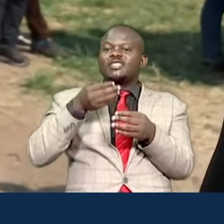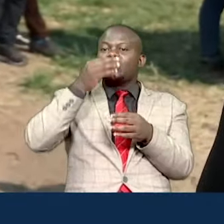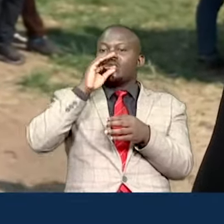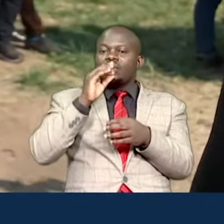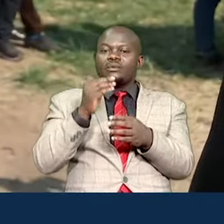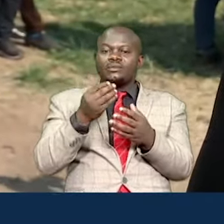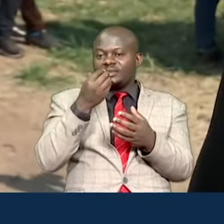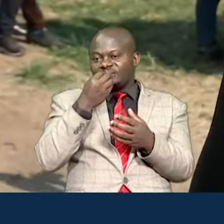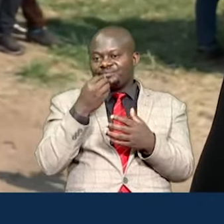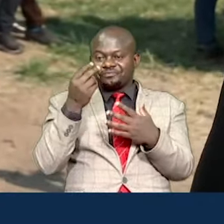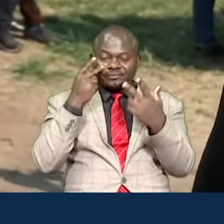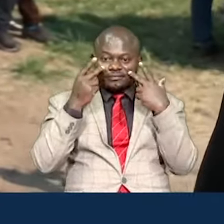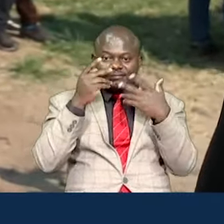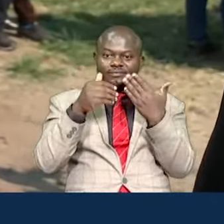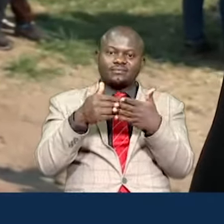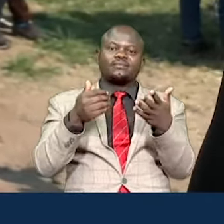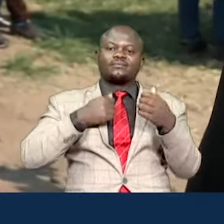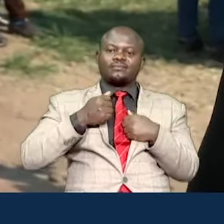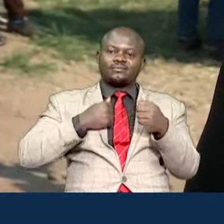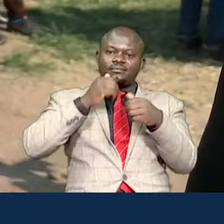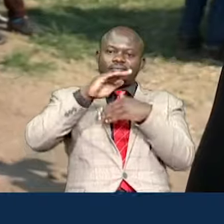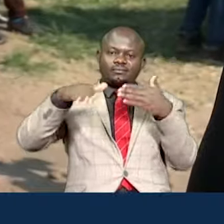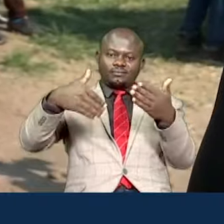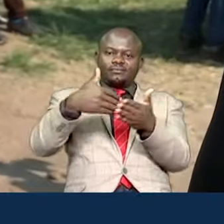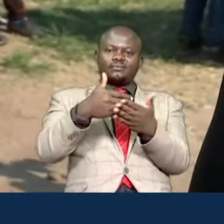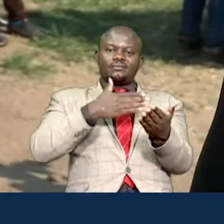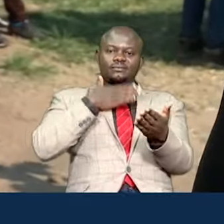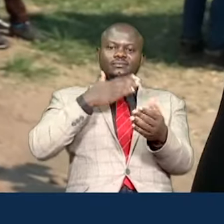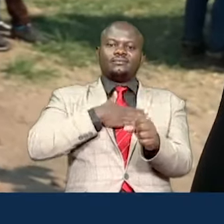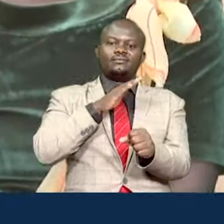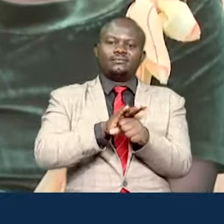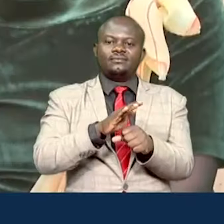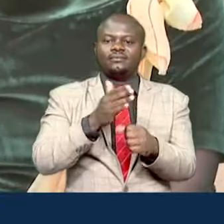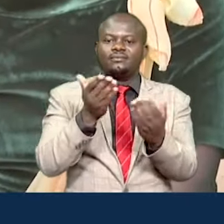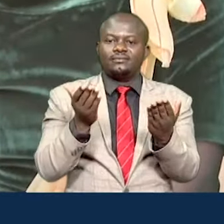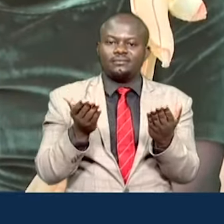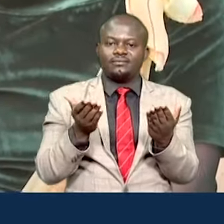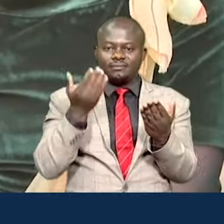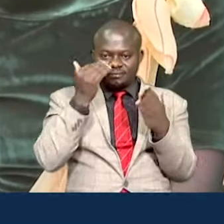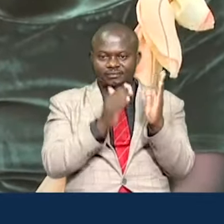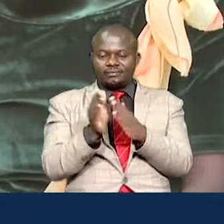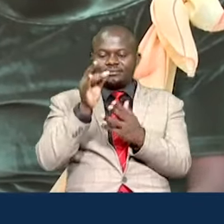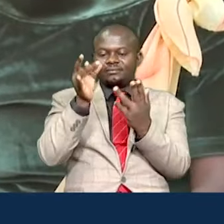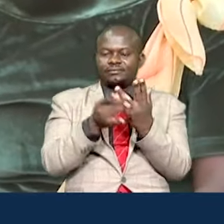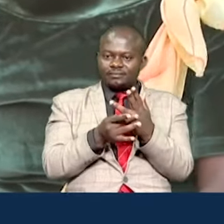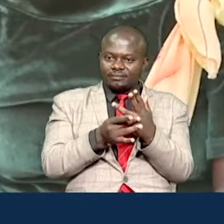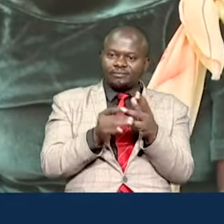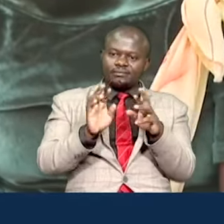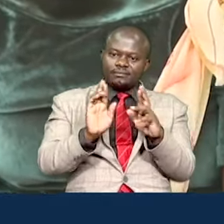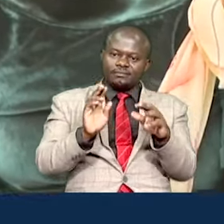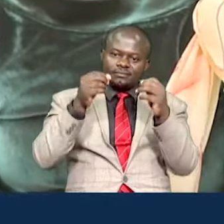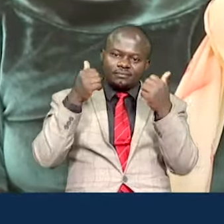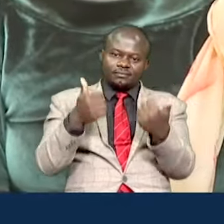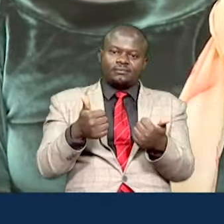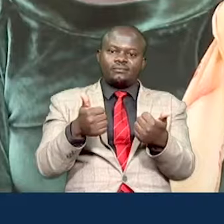gufatisha, murabibona n'abanyarwanda bose twabyishimiye cyane kuri iyi site. Iyo umuntu ategura ubukwe aritegura